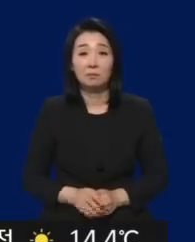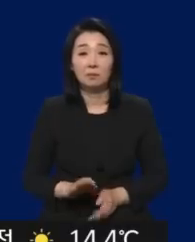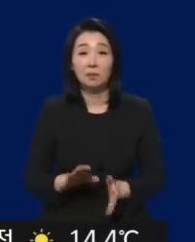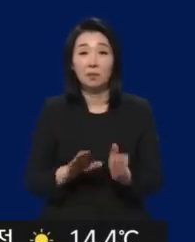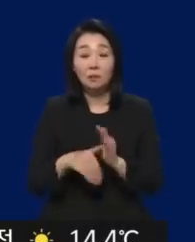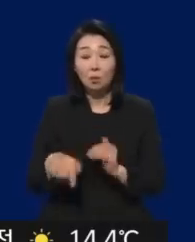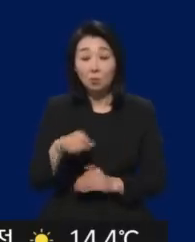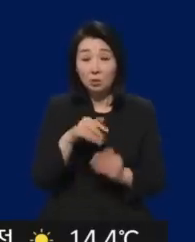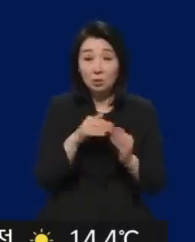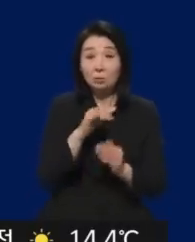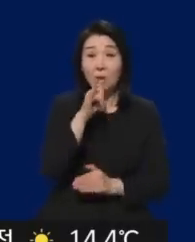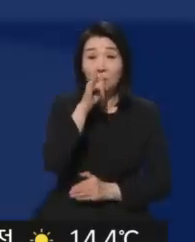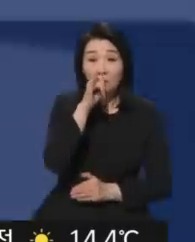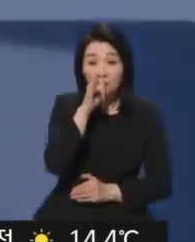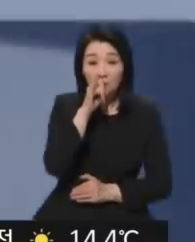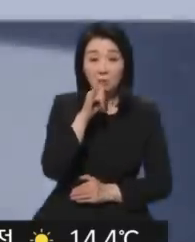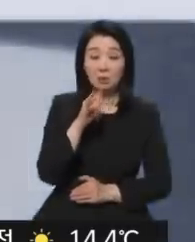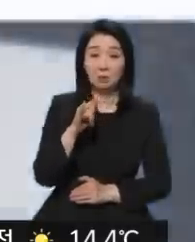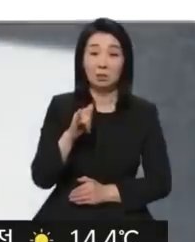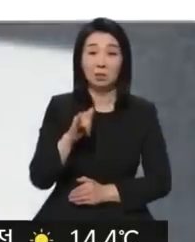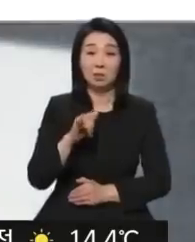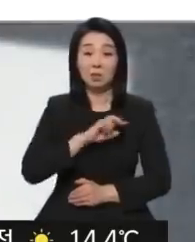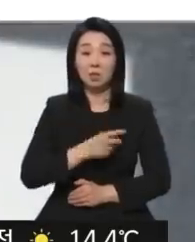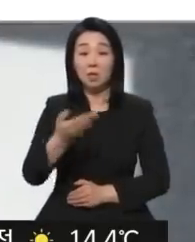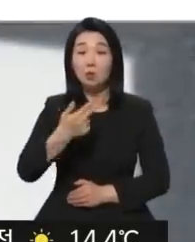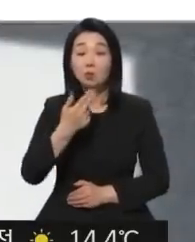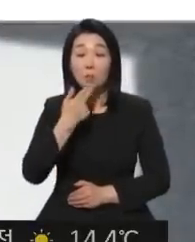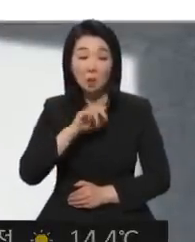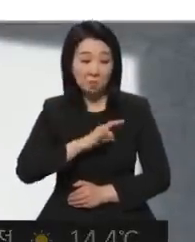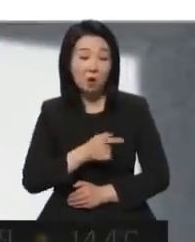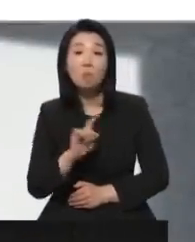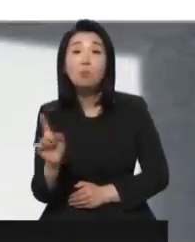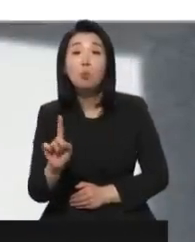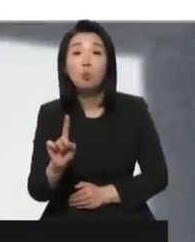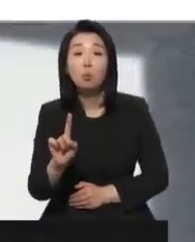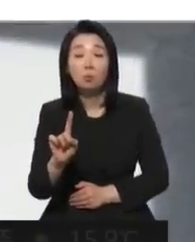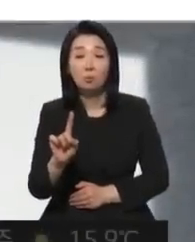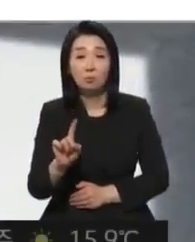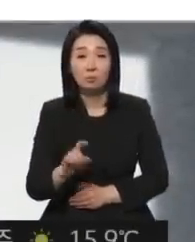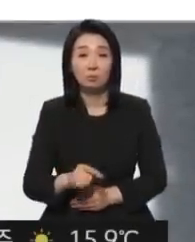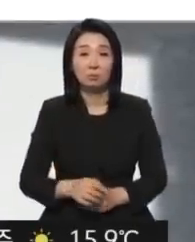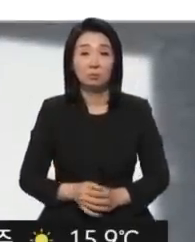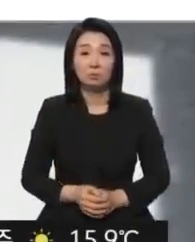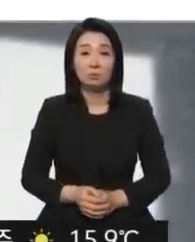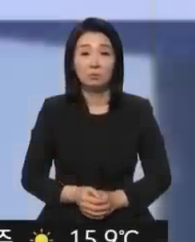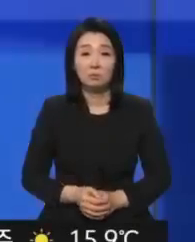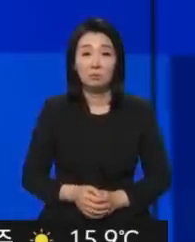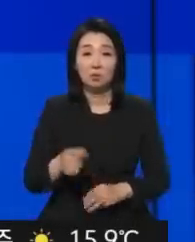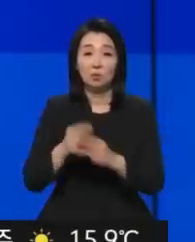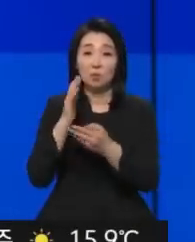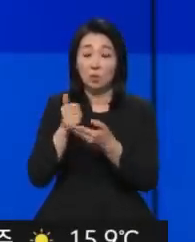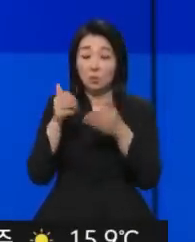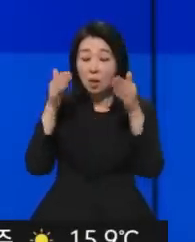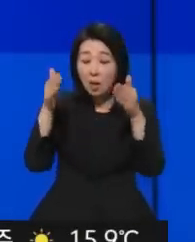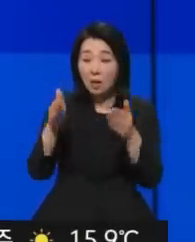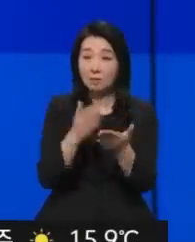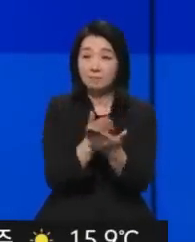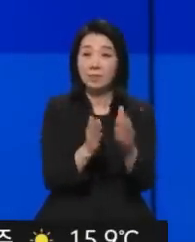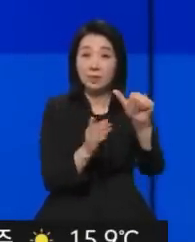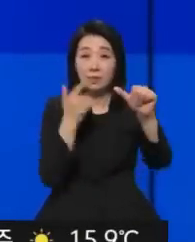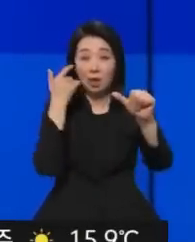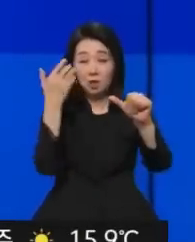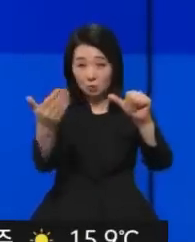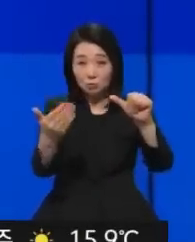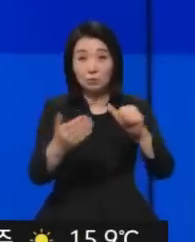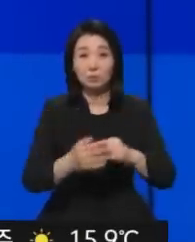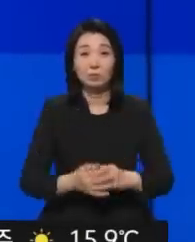그럼 우리 집에 있는이 기사들한테는 절대 안 준다는 명함은 뭐냐 이렇게 되묻기도 했습니다 향해서 5가지 질문을